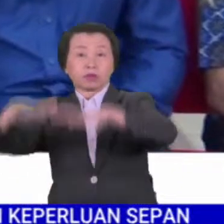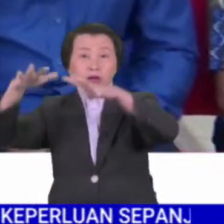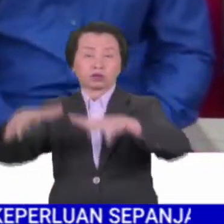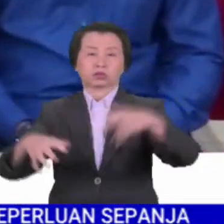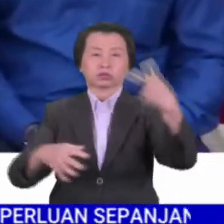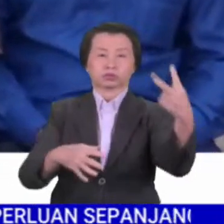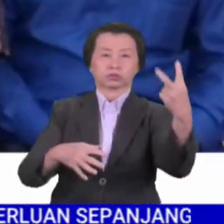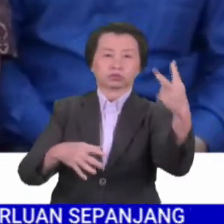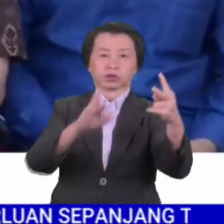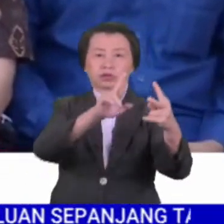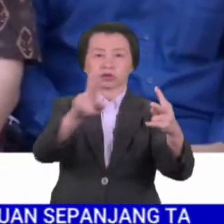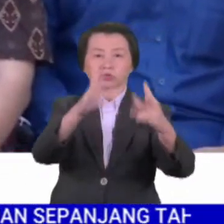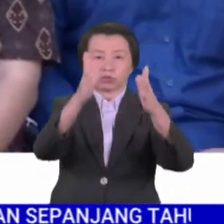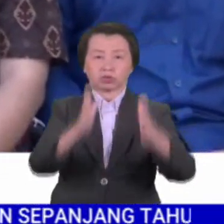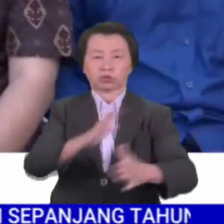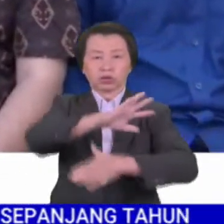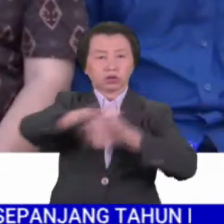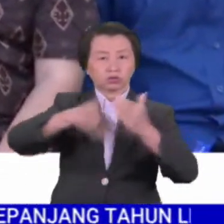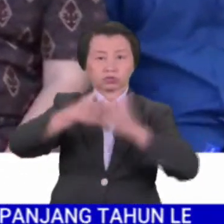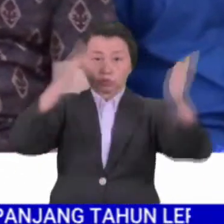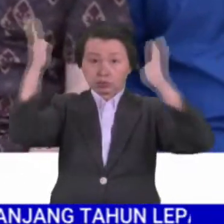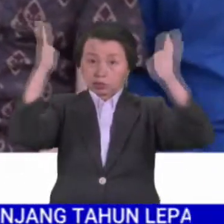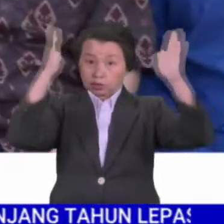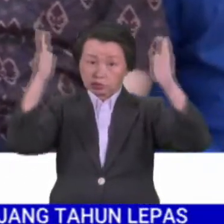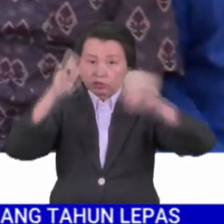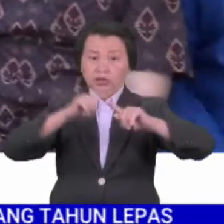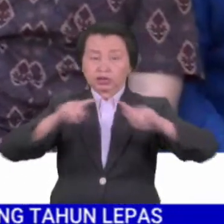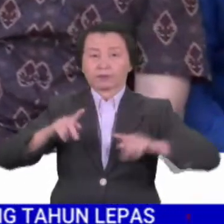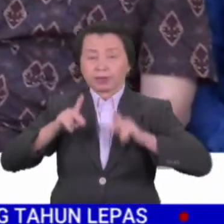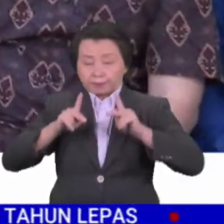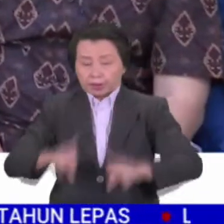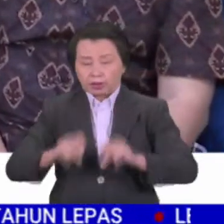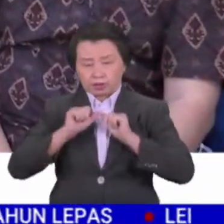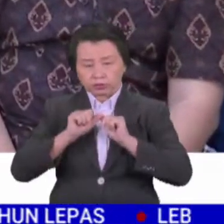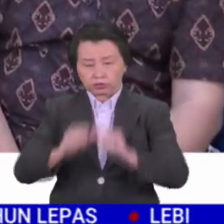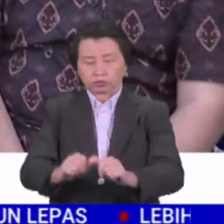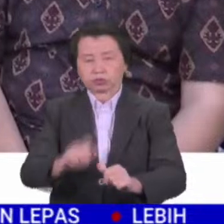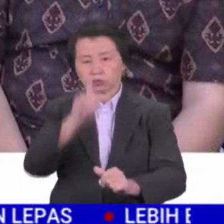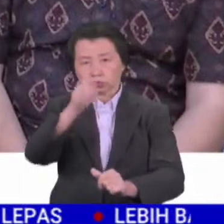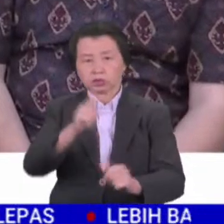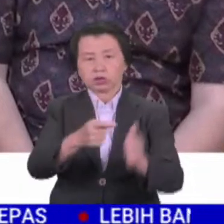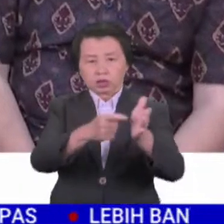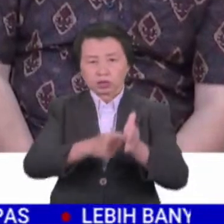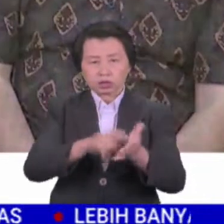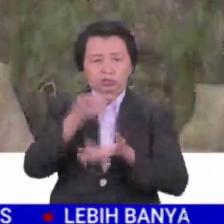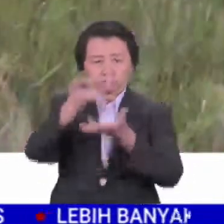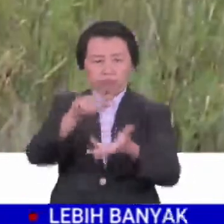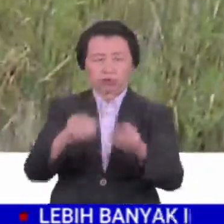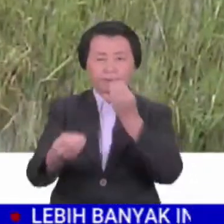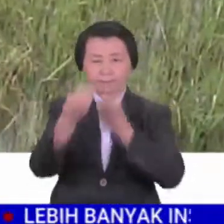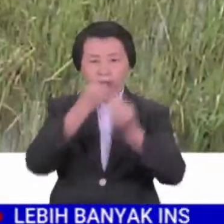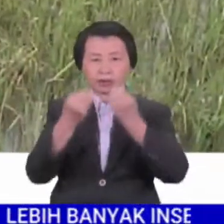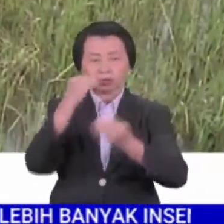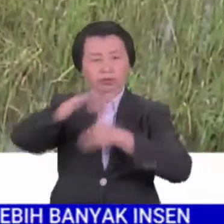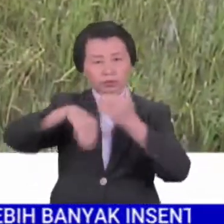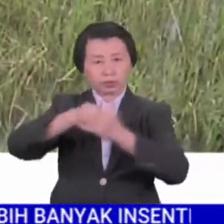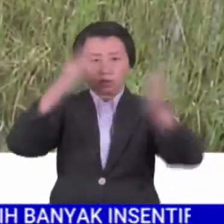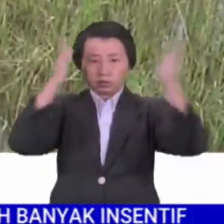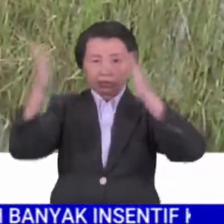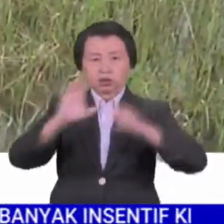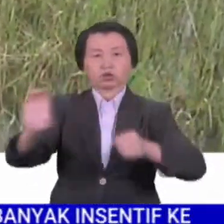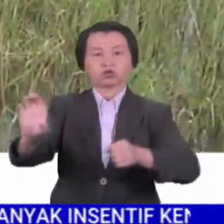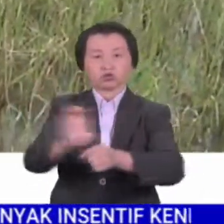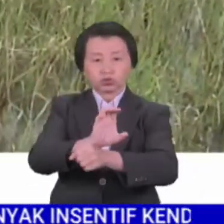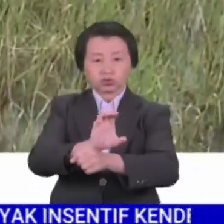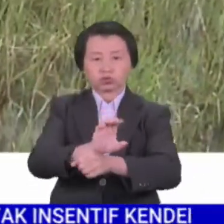seramai 12,000 orang di seluruh negara. Bagaimanapun, pihaknya akan terus memastikan keperluan bekalan makanan di seluruh negara